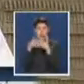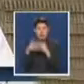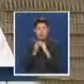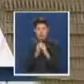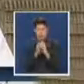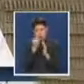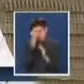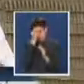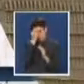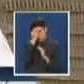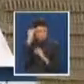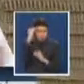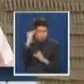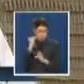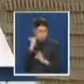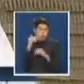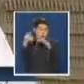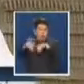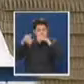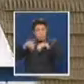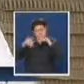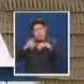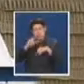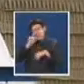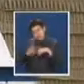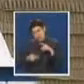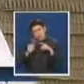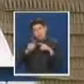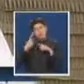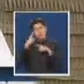นทั้งญี่ปุ่นเกาหลีออสเตรเลียนิวซีแลนด์อินเดียนะครับทุกคนเป็นห่วงบรรยาย